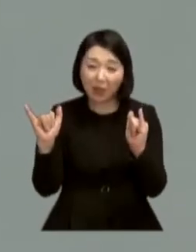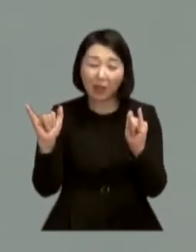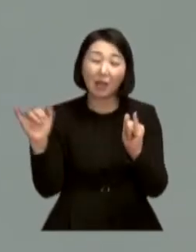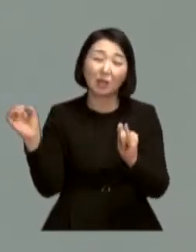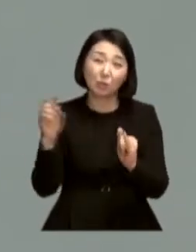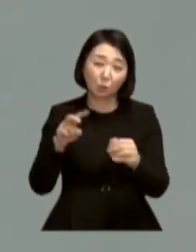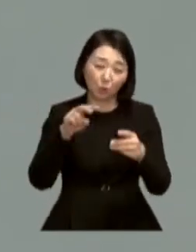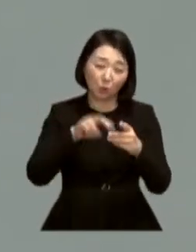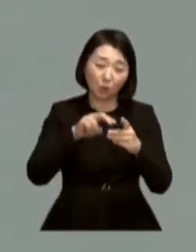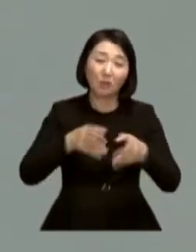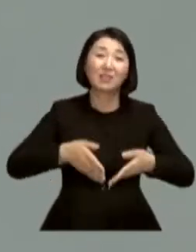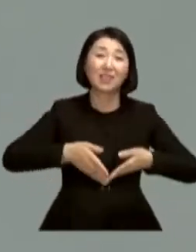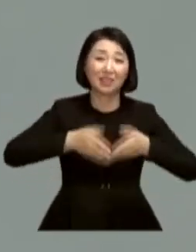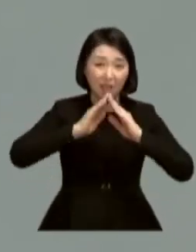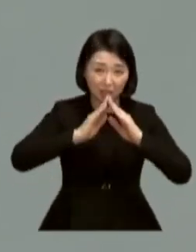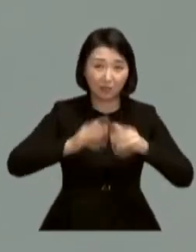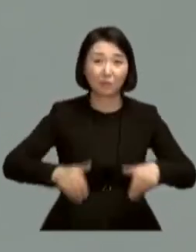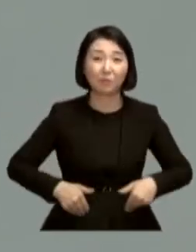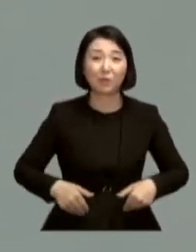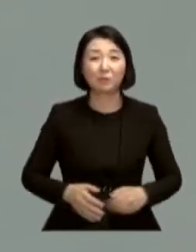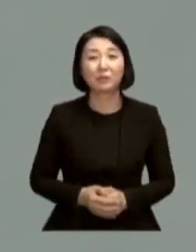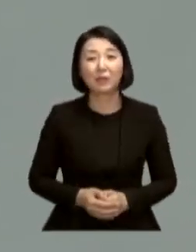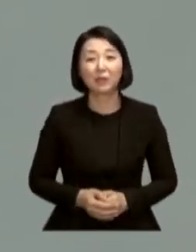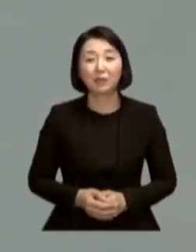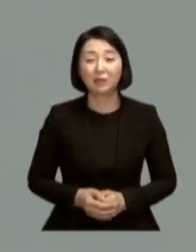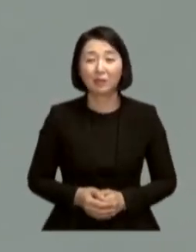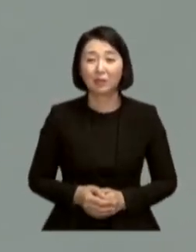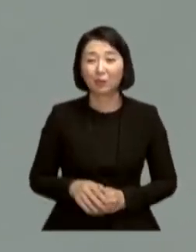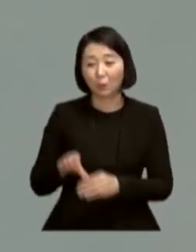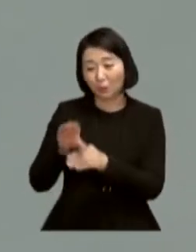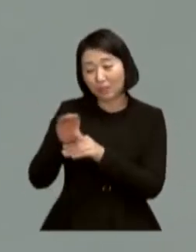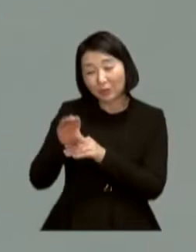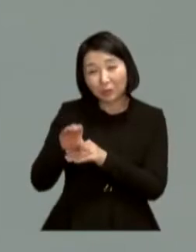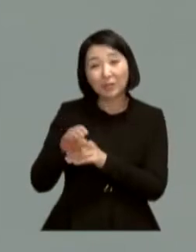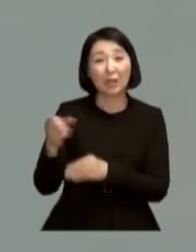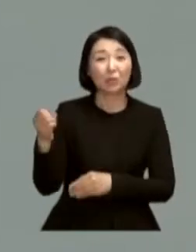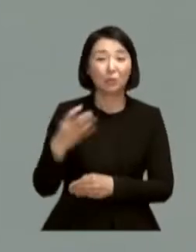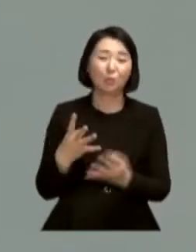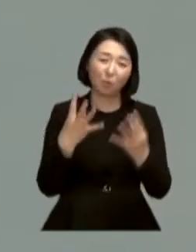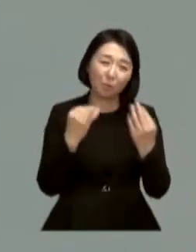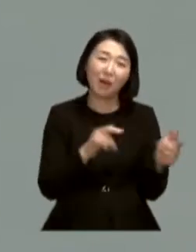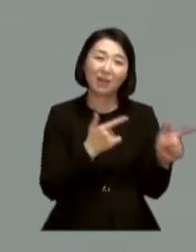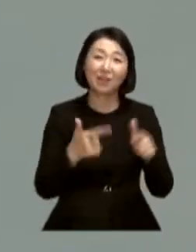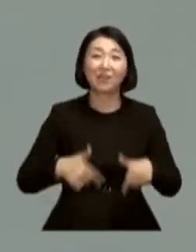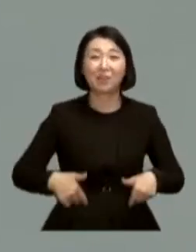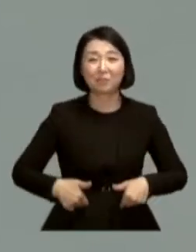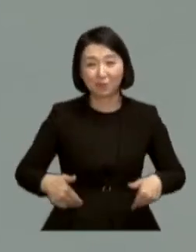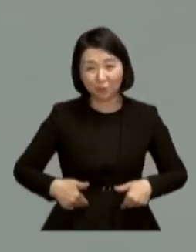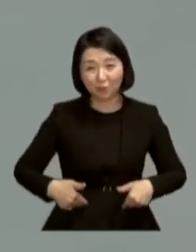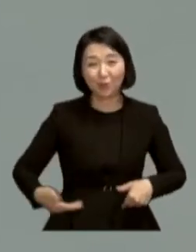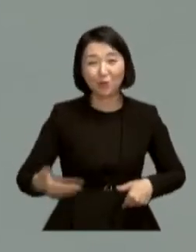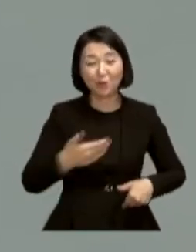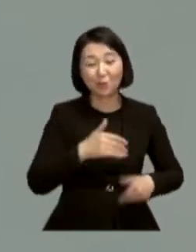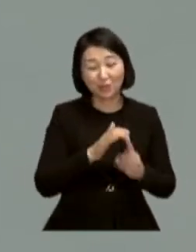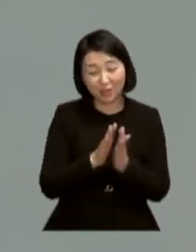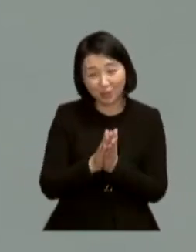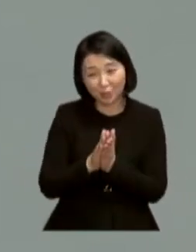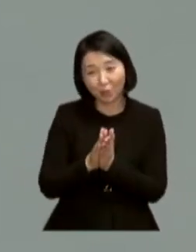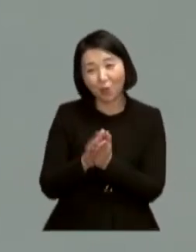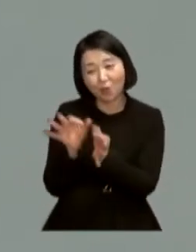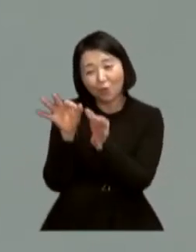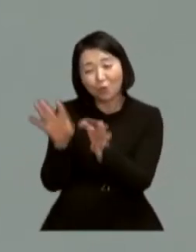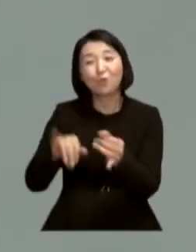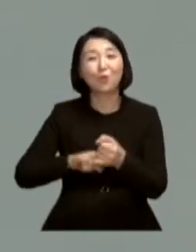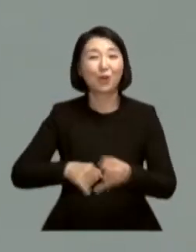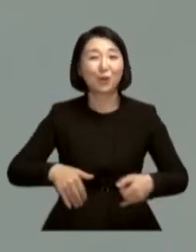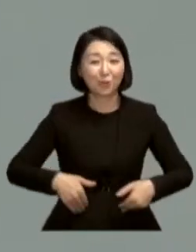중단된 센터를 다시 재건하셔야 됩니다. 그리고 차량뿐만이 아니라 지금 많은 것들이 여러분들의 기도와 후원으로 우리가 함께